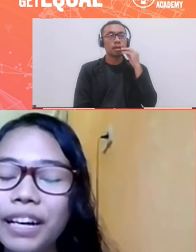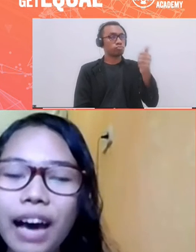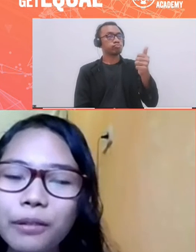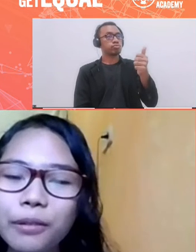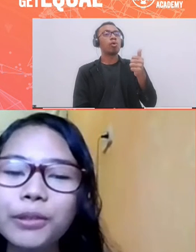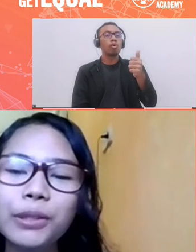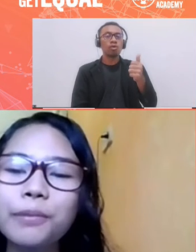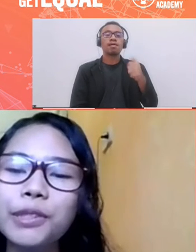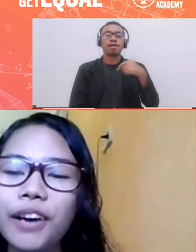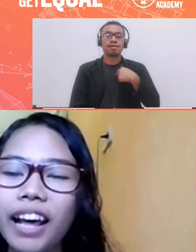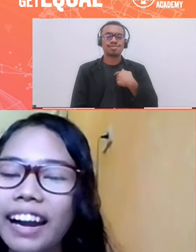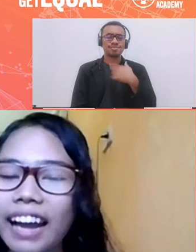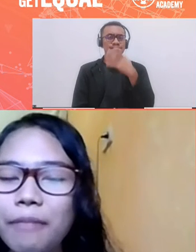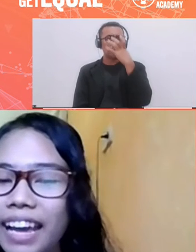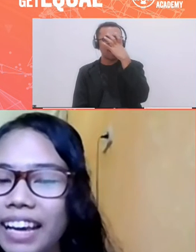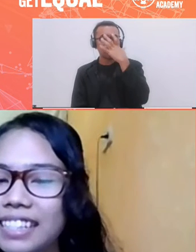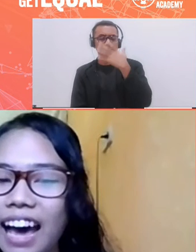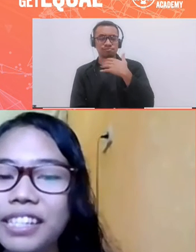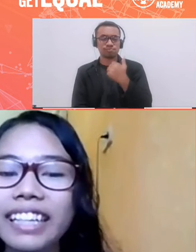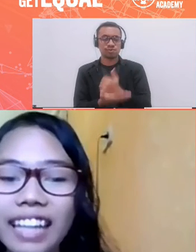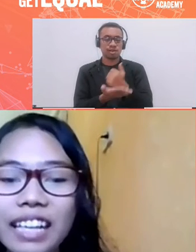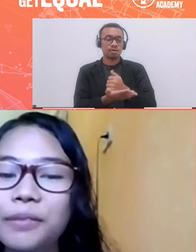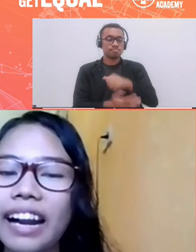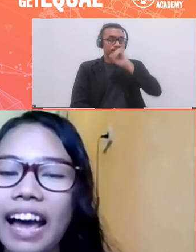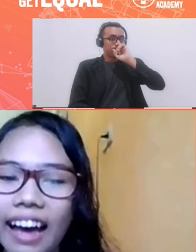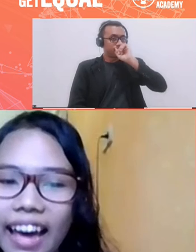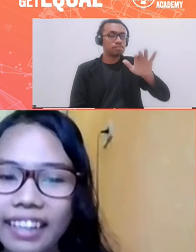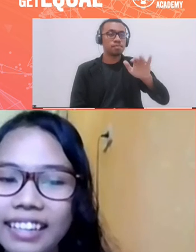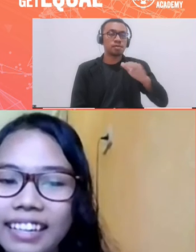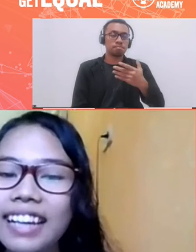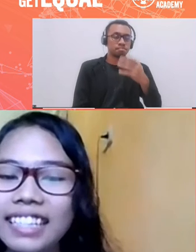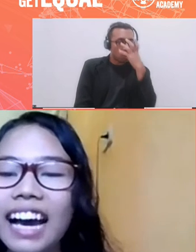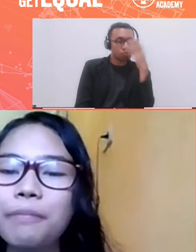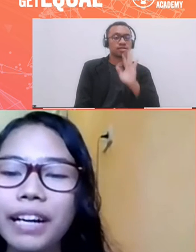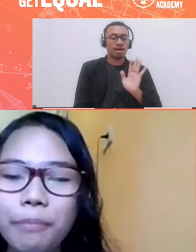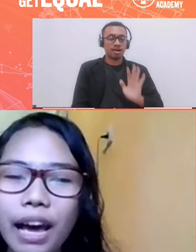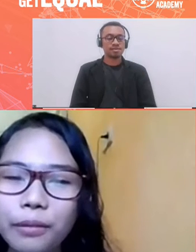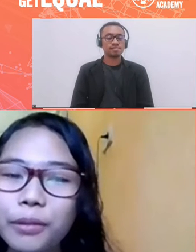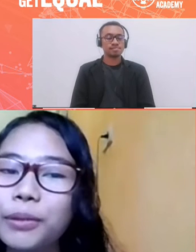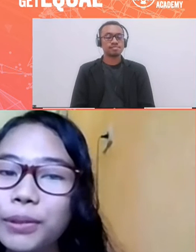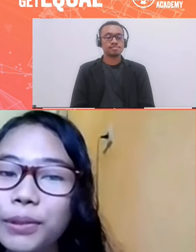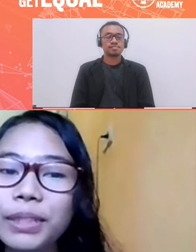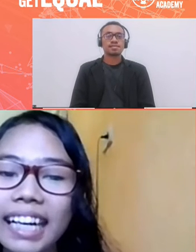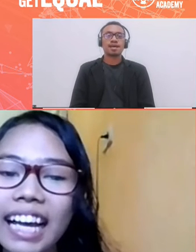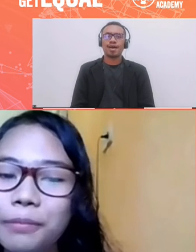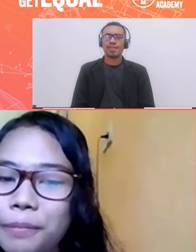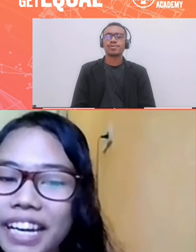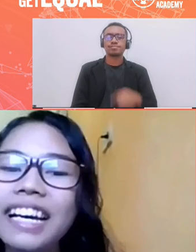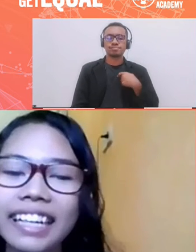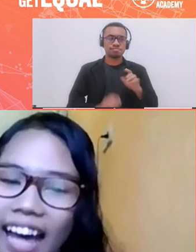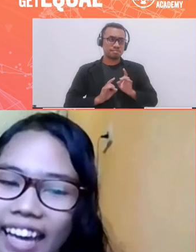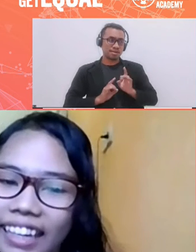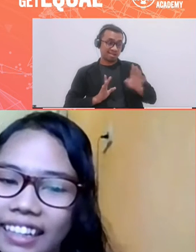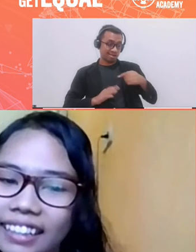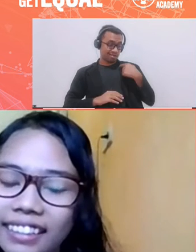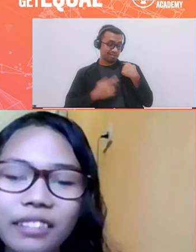malu untuk menyuarakan apa yang seharusnya kita suarakan, dan jangan pernah malu untuk terlihat berbeda dengan yang